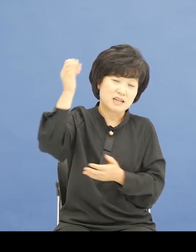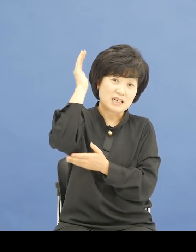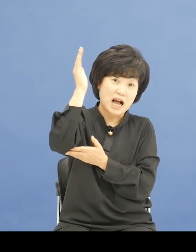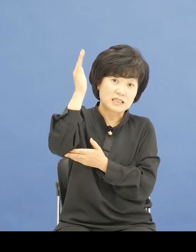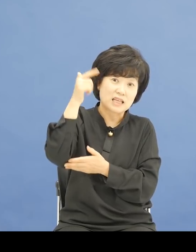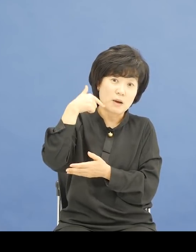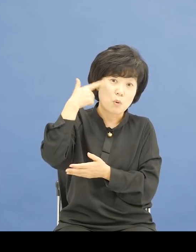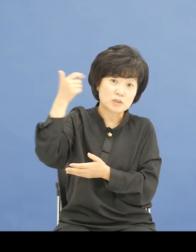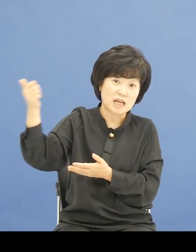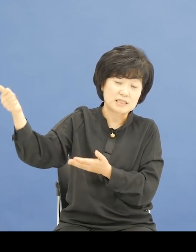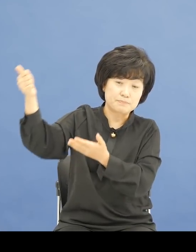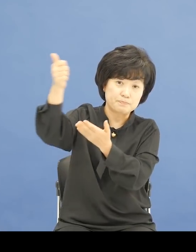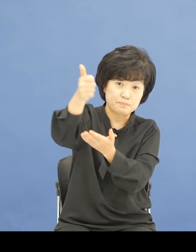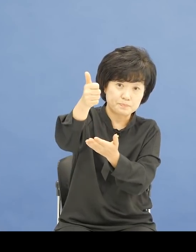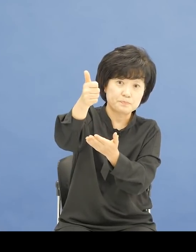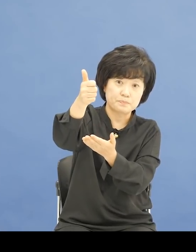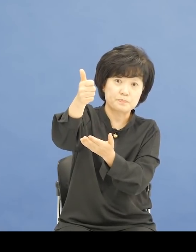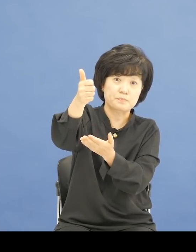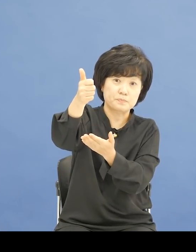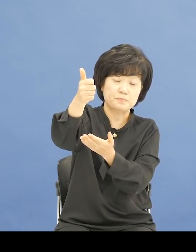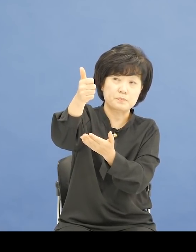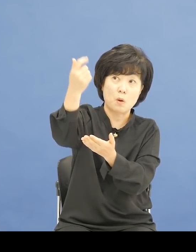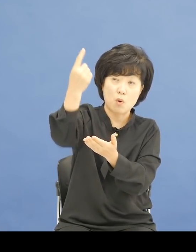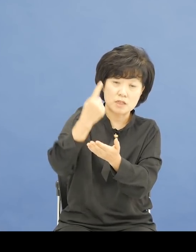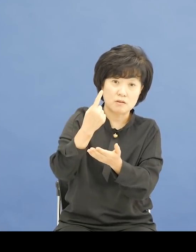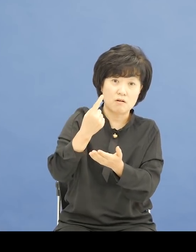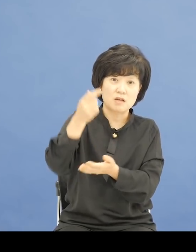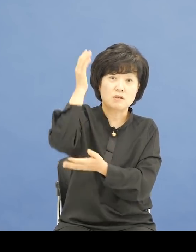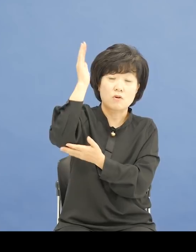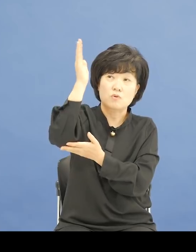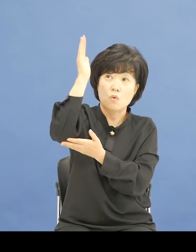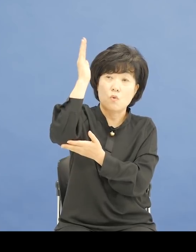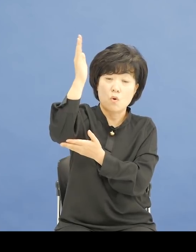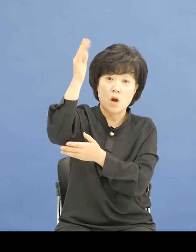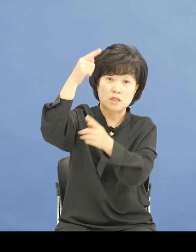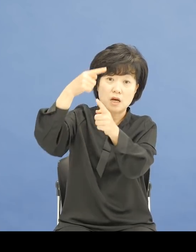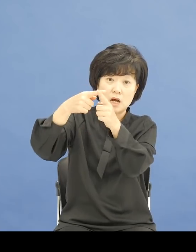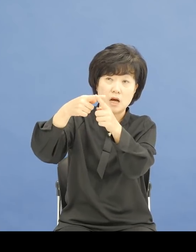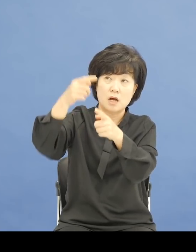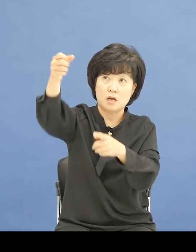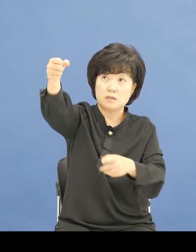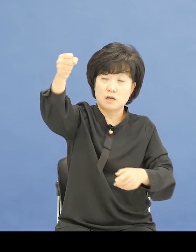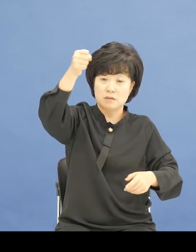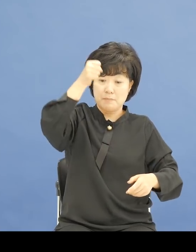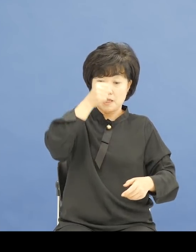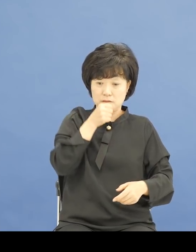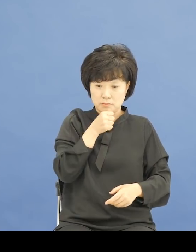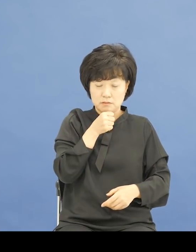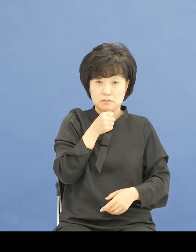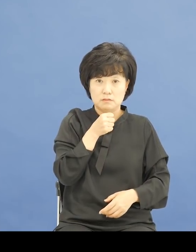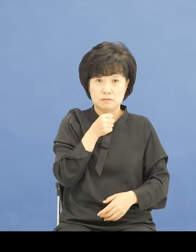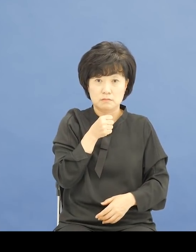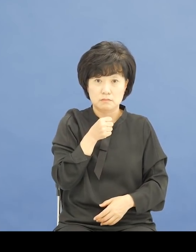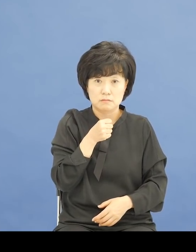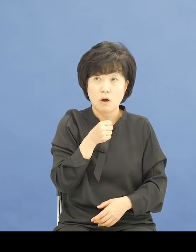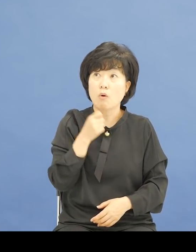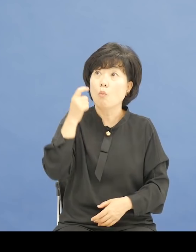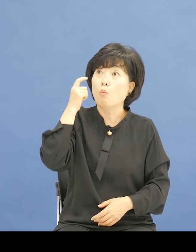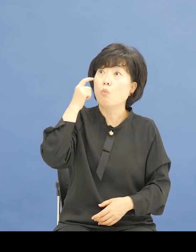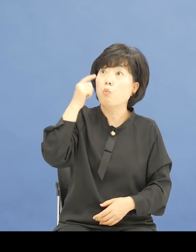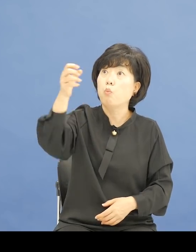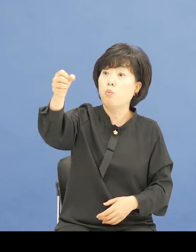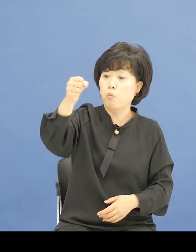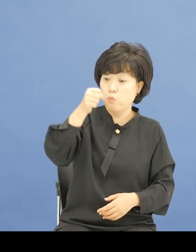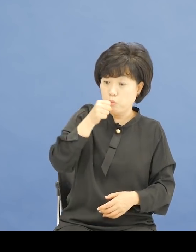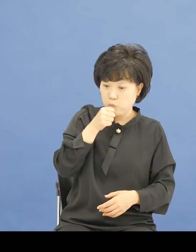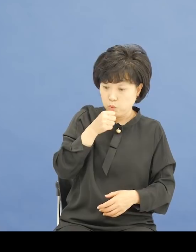네. 그 강사 목사님, 저희 네. 담임 목사님이 나오셔서 설교하시다가 저한테 갑자기 마이크를 건네시는 겁니다. 네.